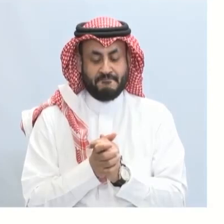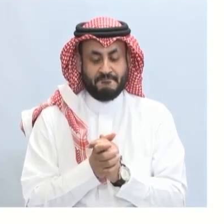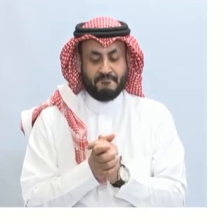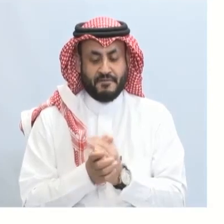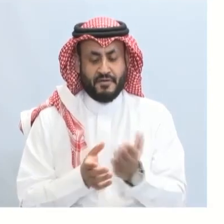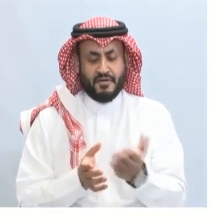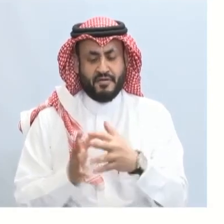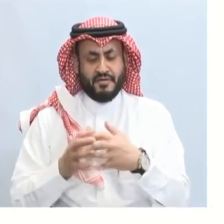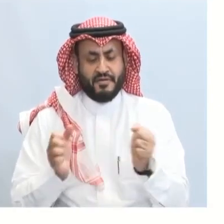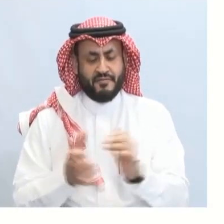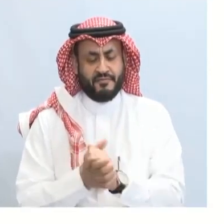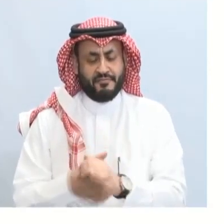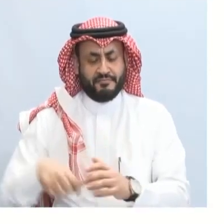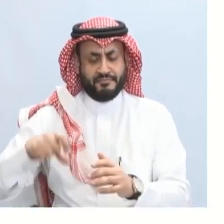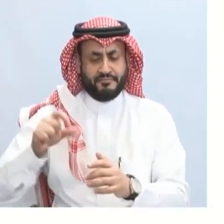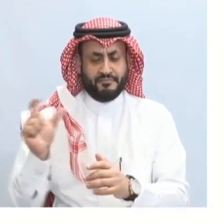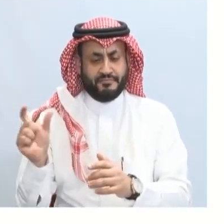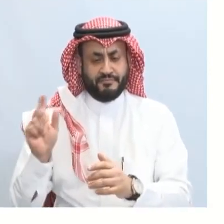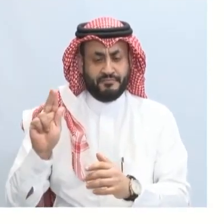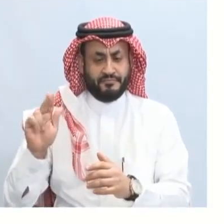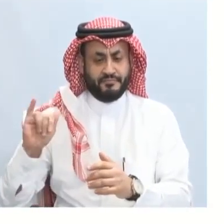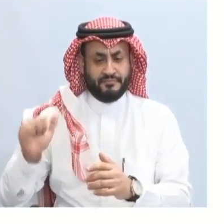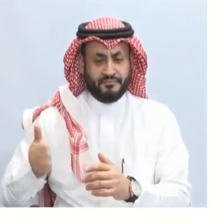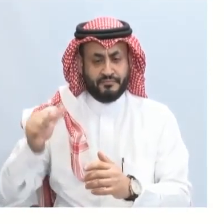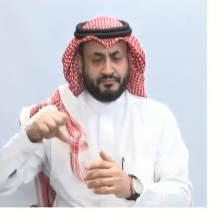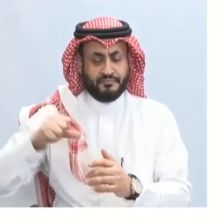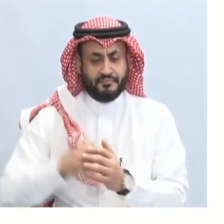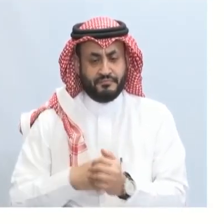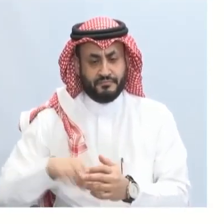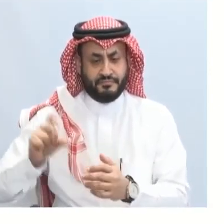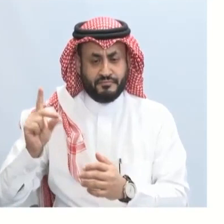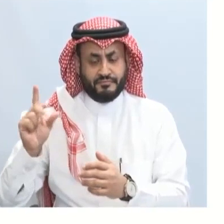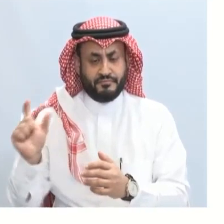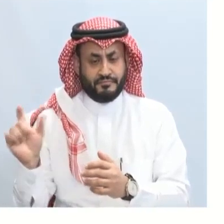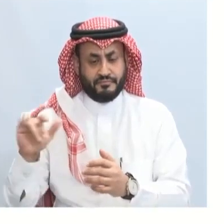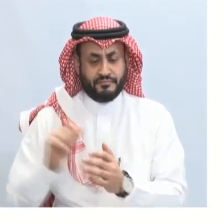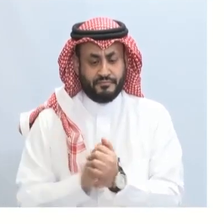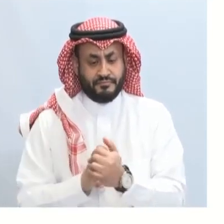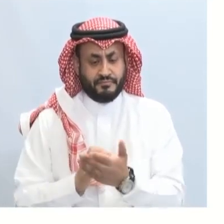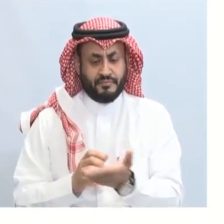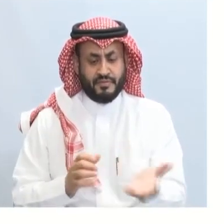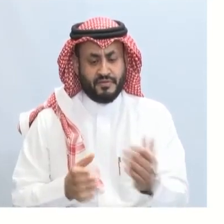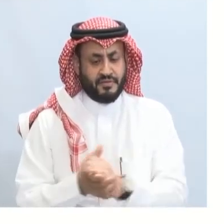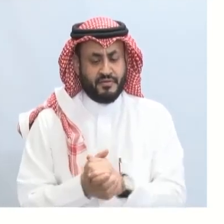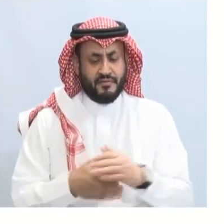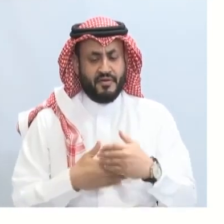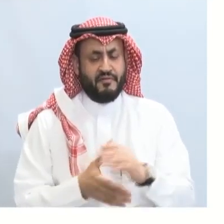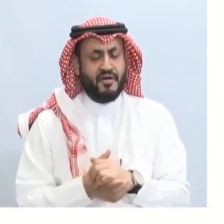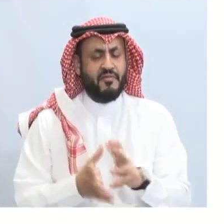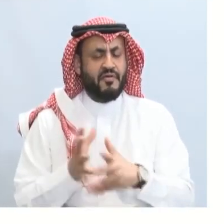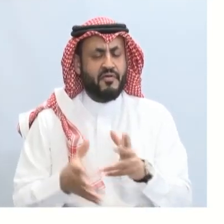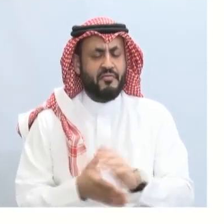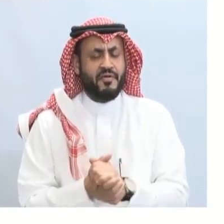انتساب الفرد لوطنه فكرا وسلوكا وهو يعبر من خلاله عن حبه له